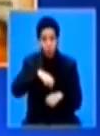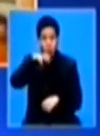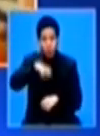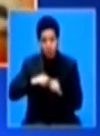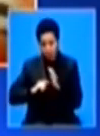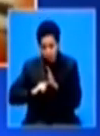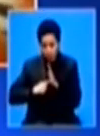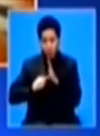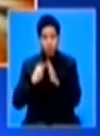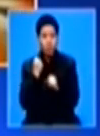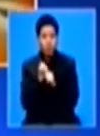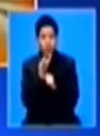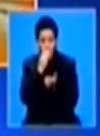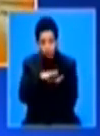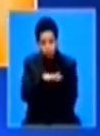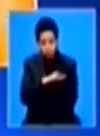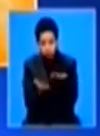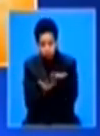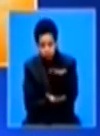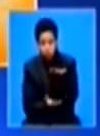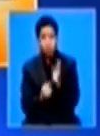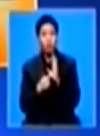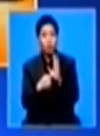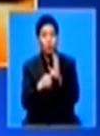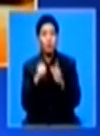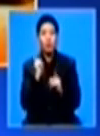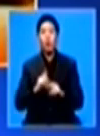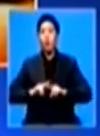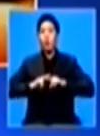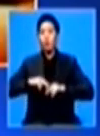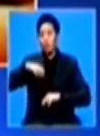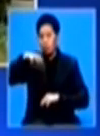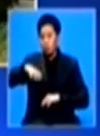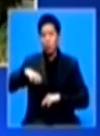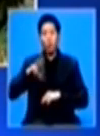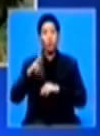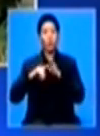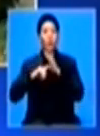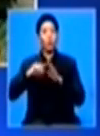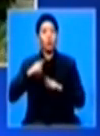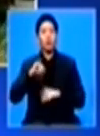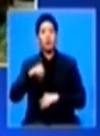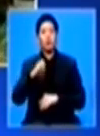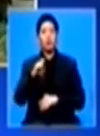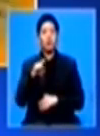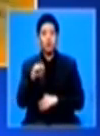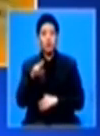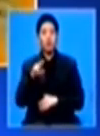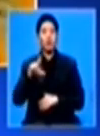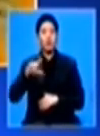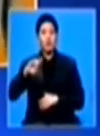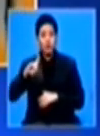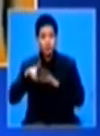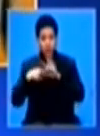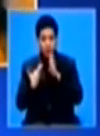ข้าวไทยในโอกาสนี้ขอเชิญชวนประชาชนชาวไทยร่วมใจกันสนองปณิธานของพ่อหลวงไทยด้วยการเห็นคุณค่าของข้